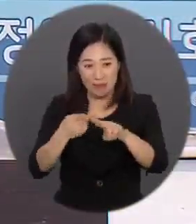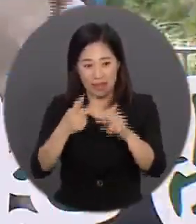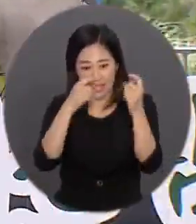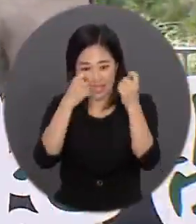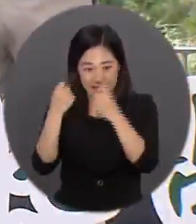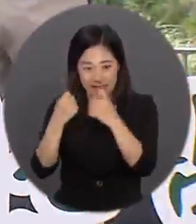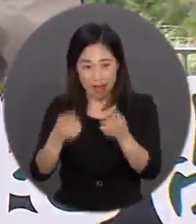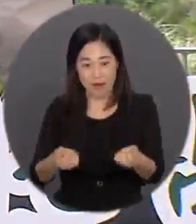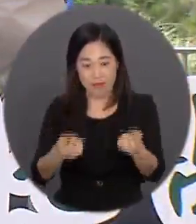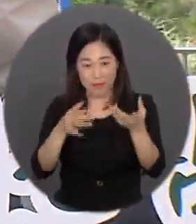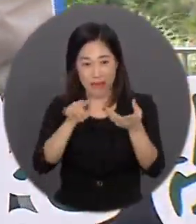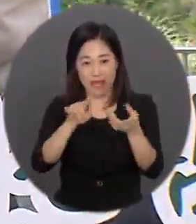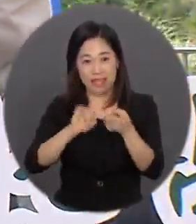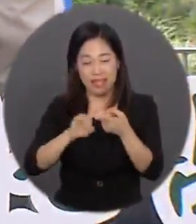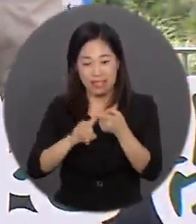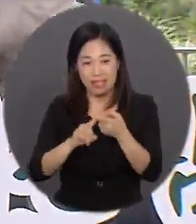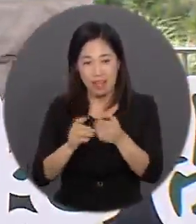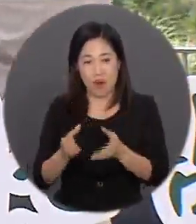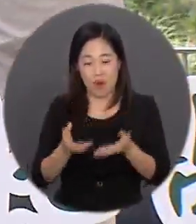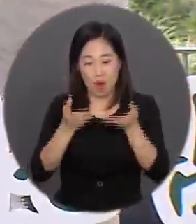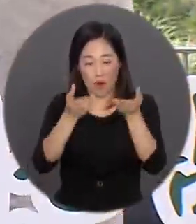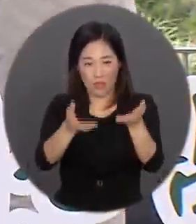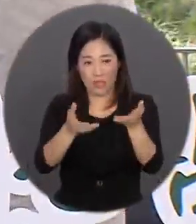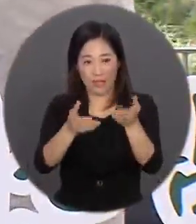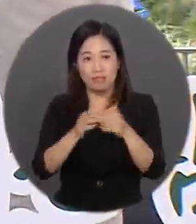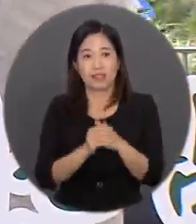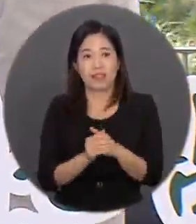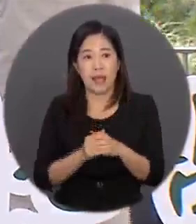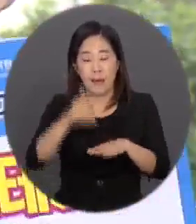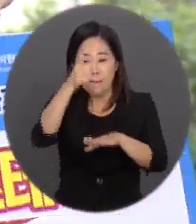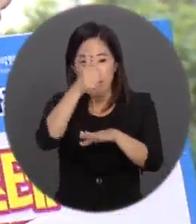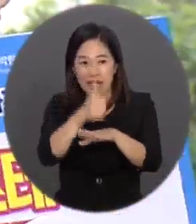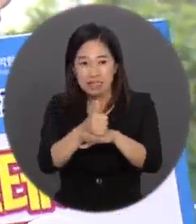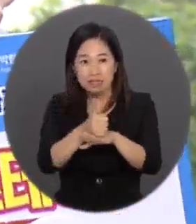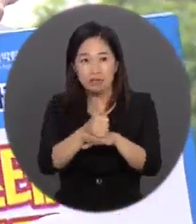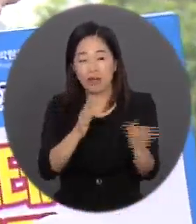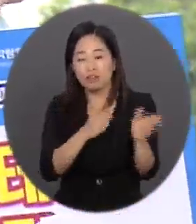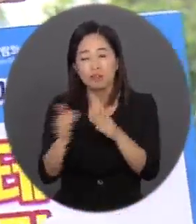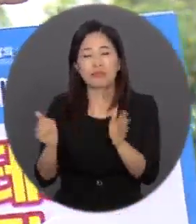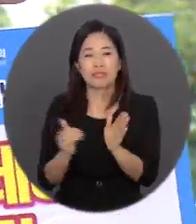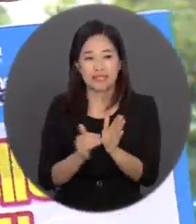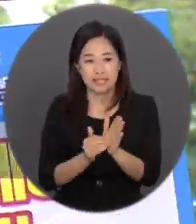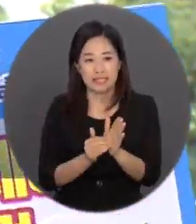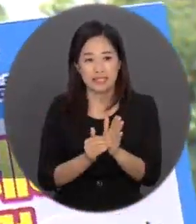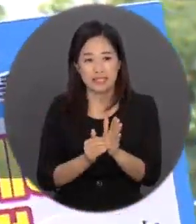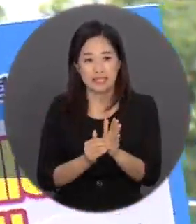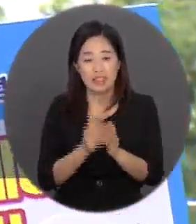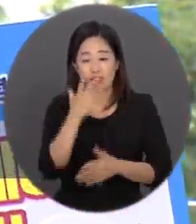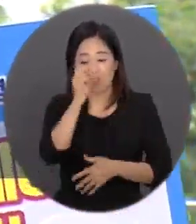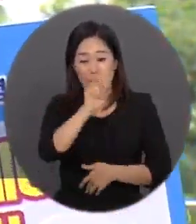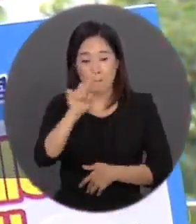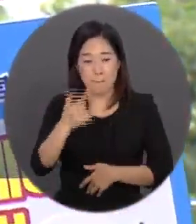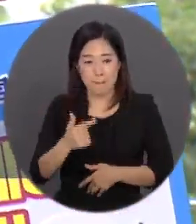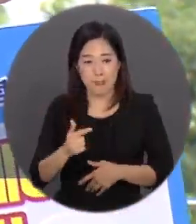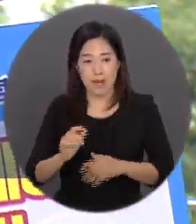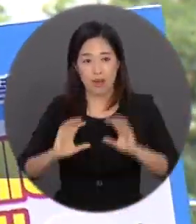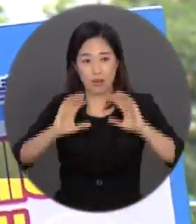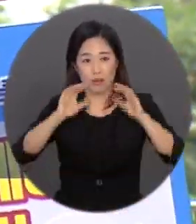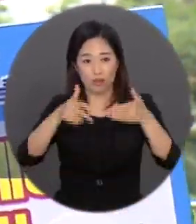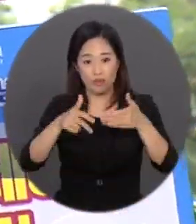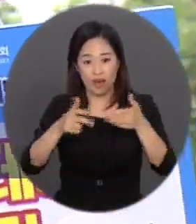준비했고 나머지 300만 명을 맞을 채비도 이미 마쳤습니다. 순천만 국가정원에 이렇게